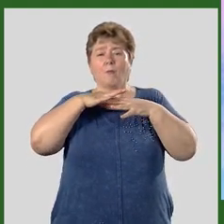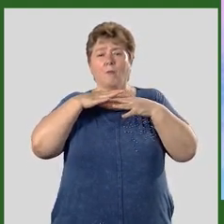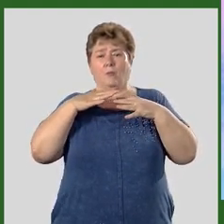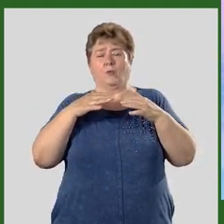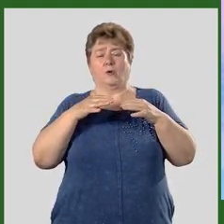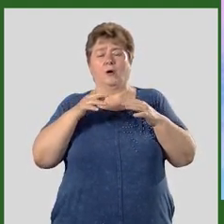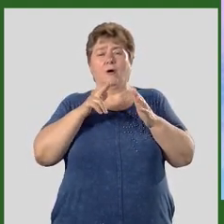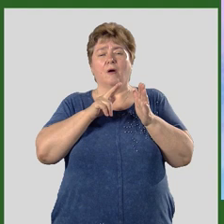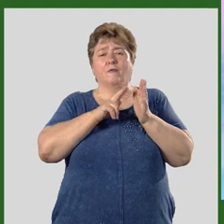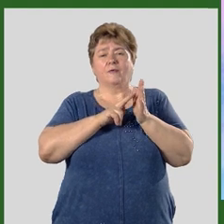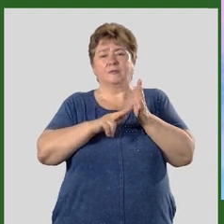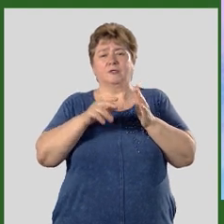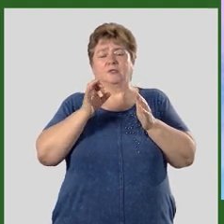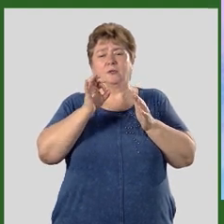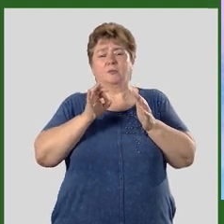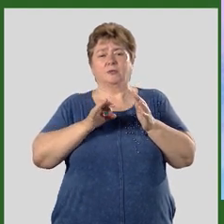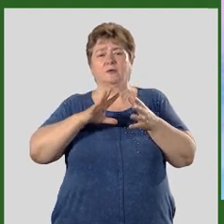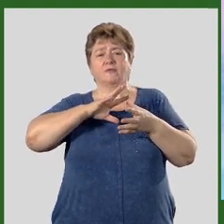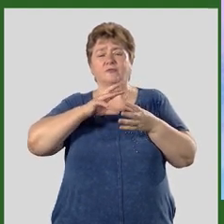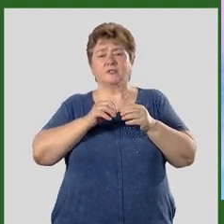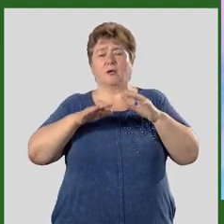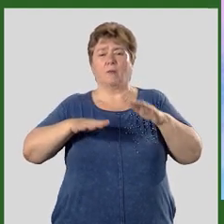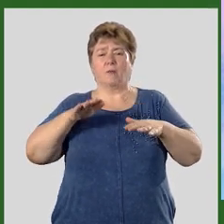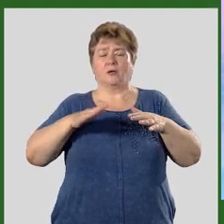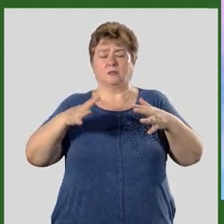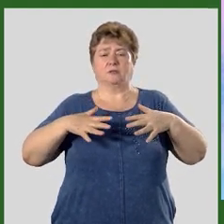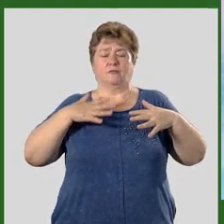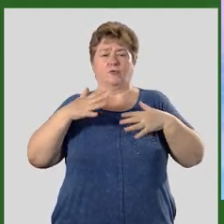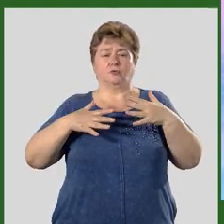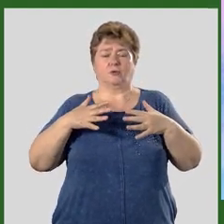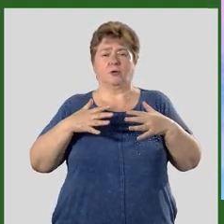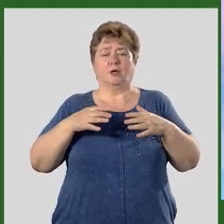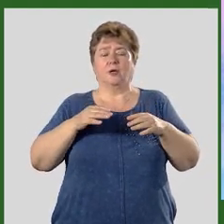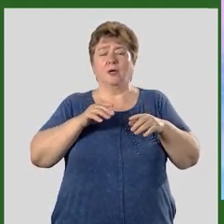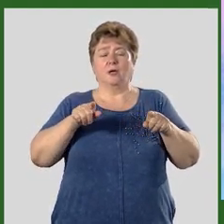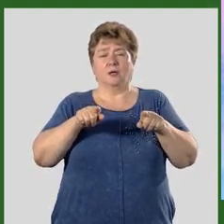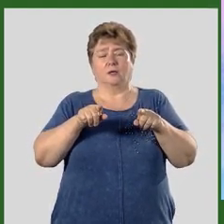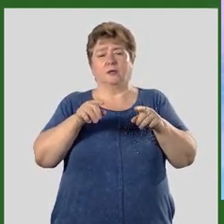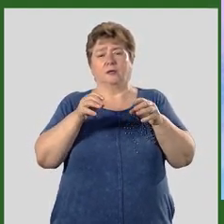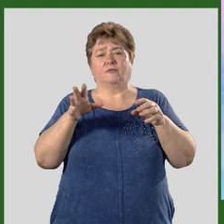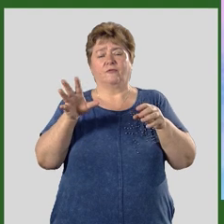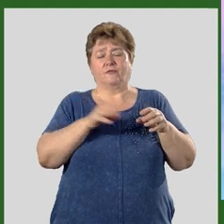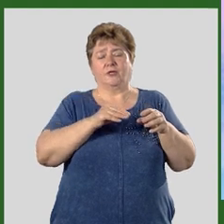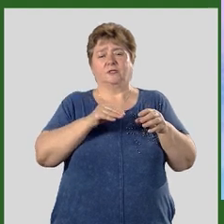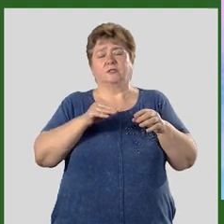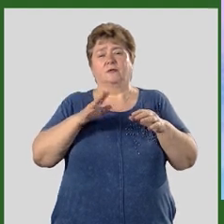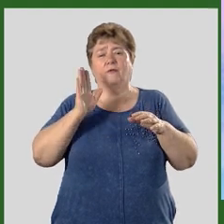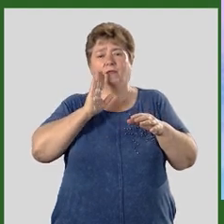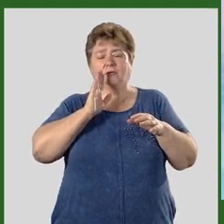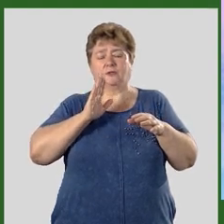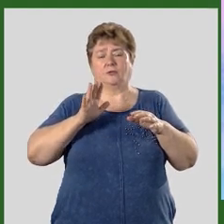около 80% всей массы воздуха и почти весь водяной